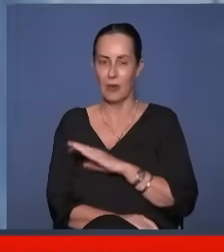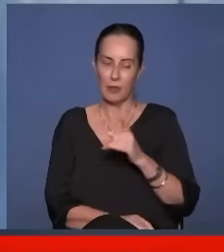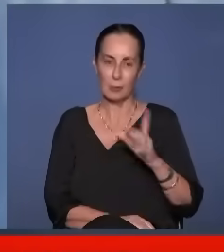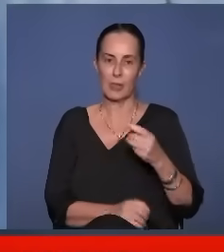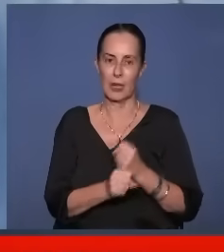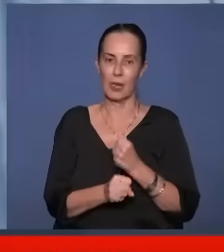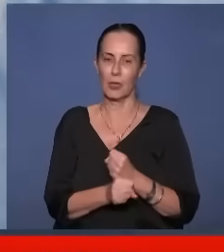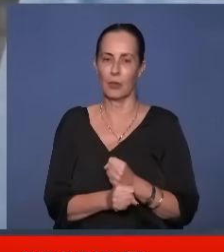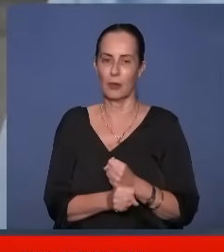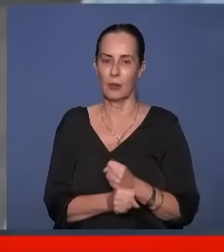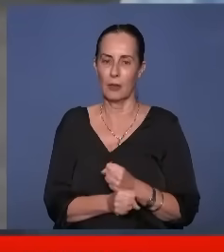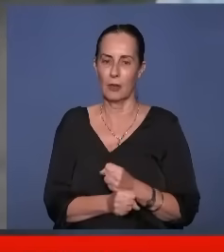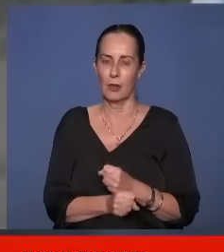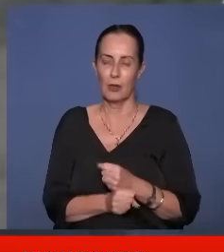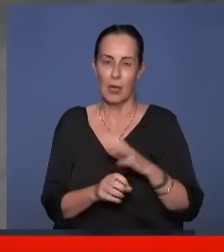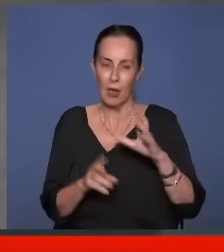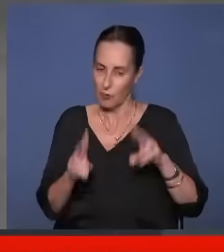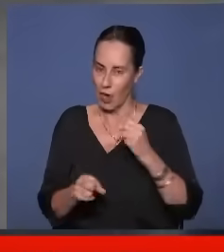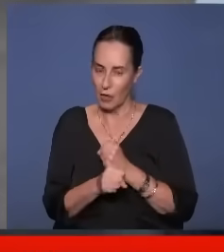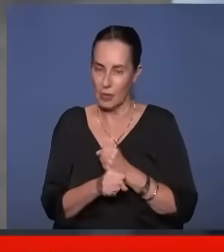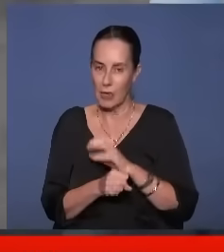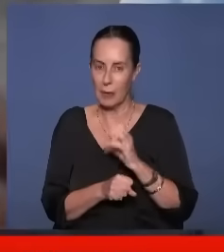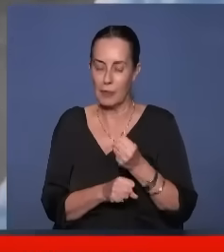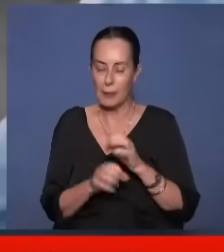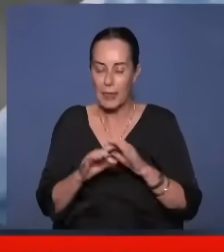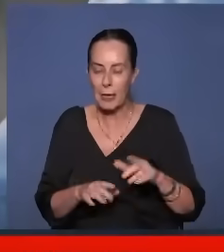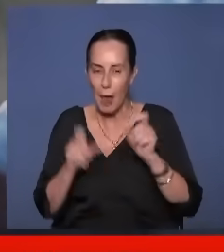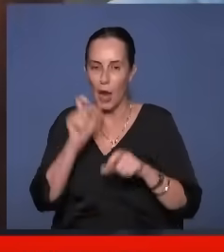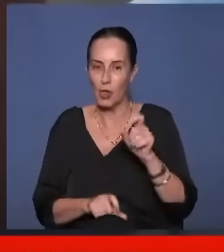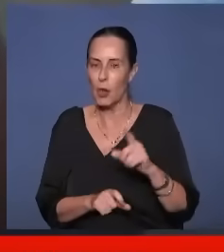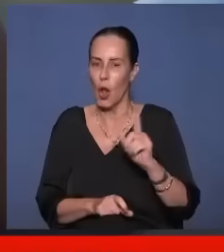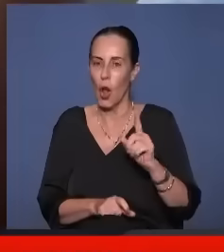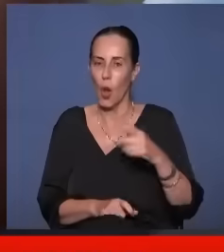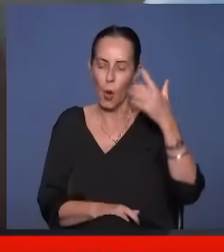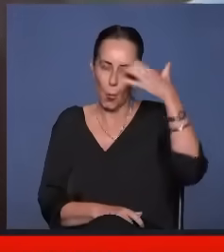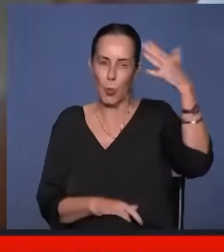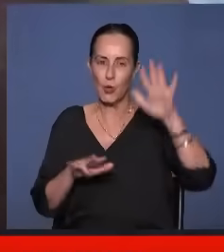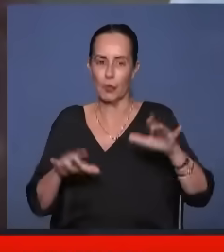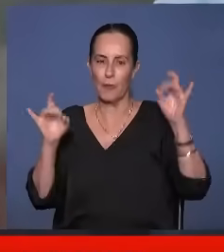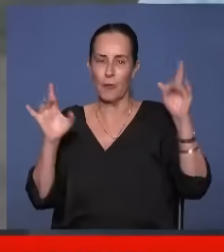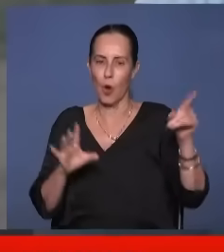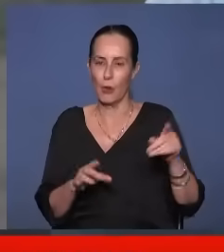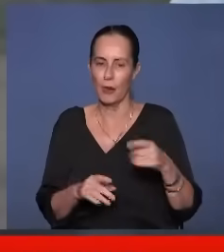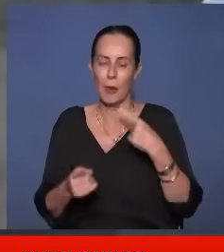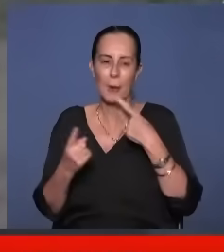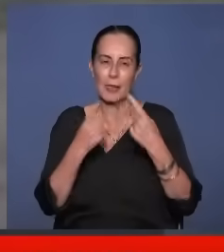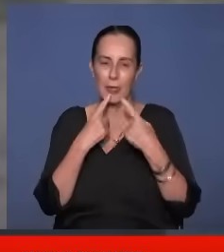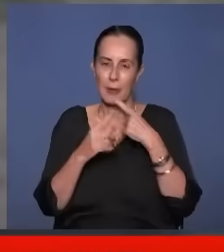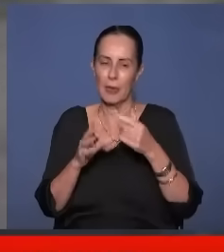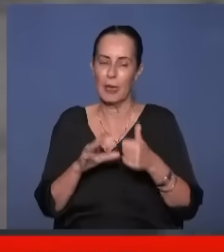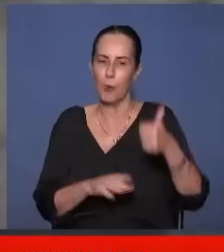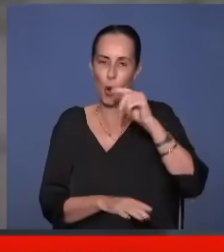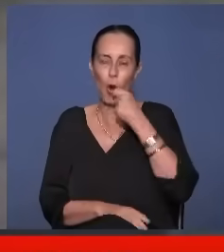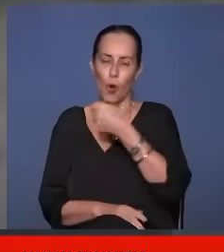לעשות, ואפשר לעשות את זה אם זה בא מלמטה. לא הדיפלומטים שיושבים בסוויטות ומנהלים מסע ומתן